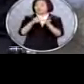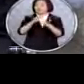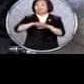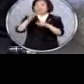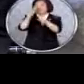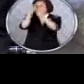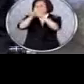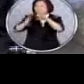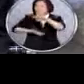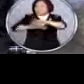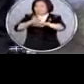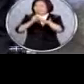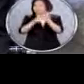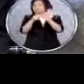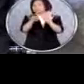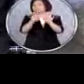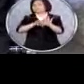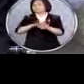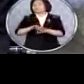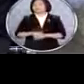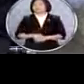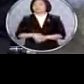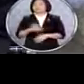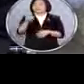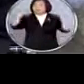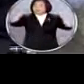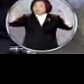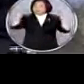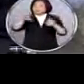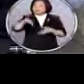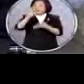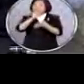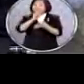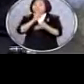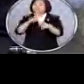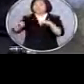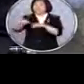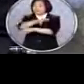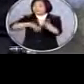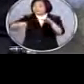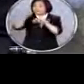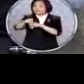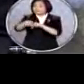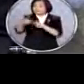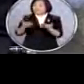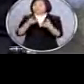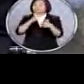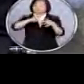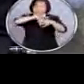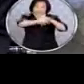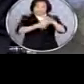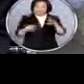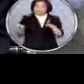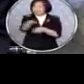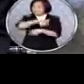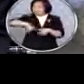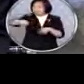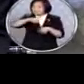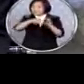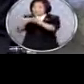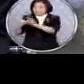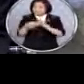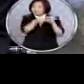来。刚才这个宋主席特别提到，是不是能够透过 ECFA 来跟其他国家加强经贸关系，这个建议非